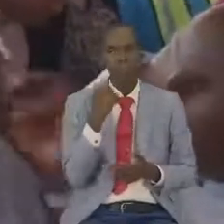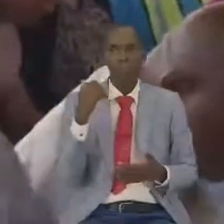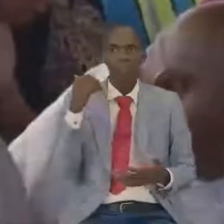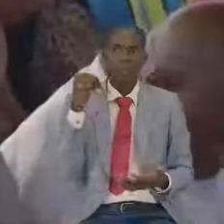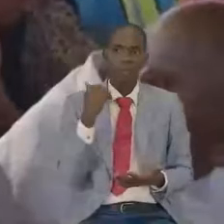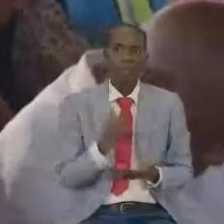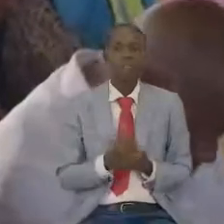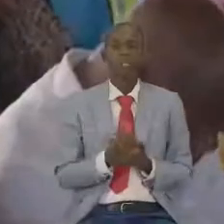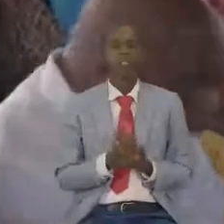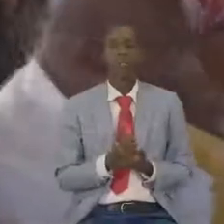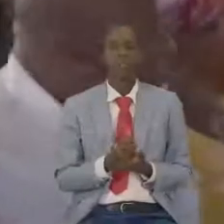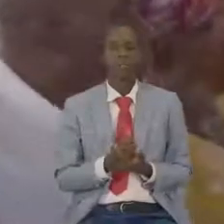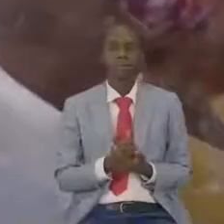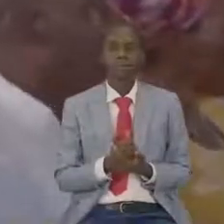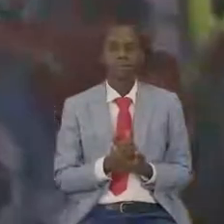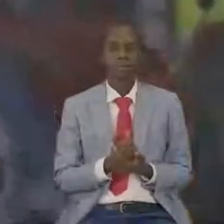grand Amen.